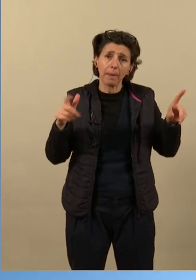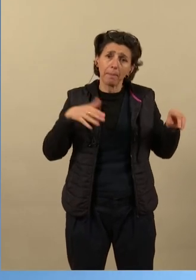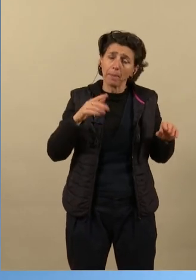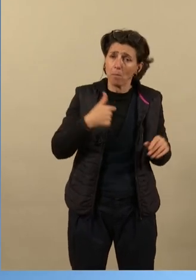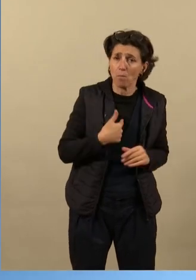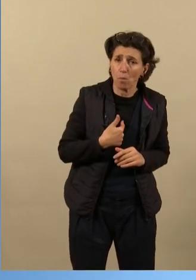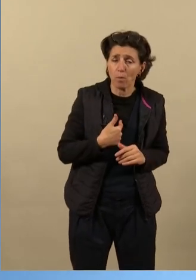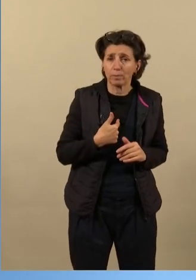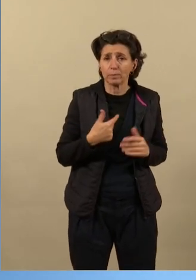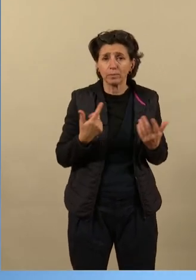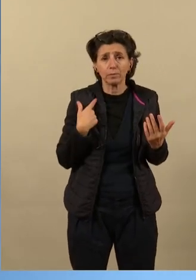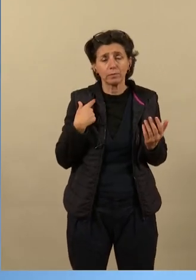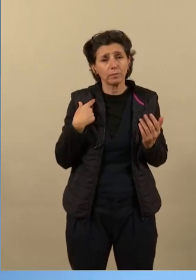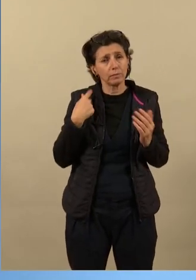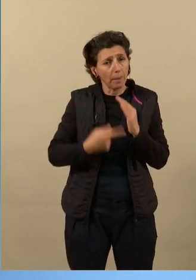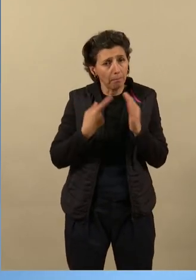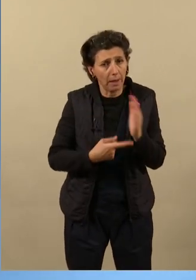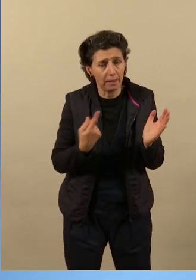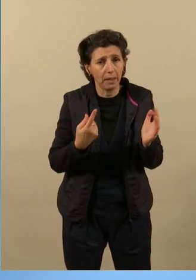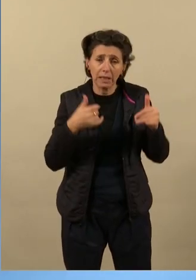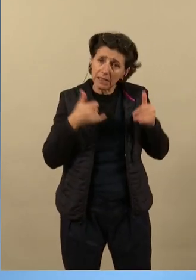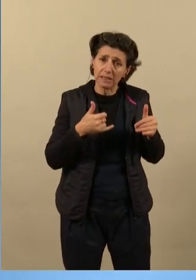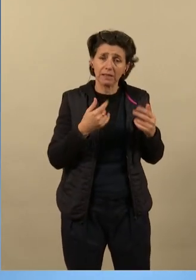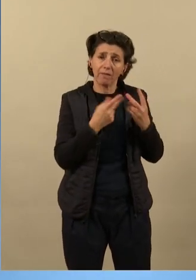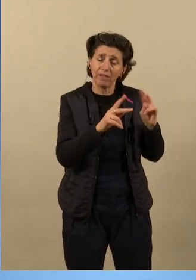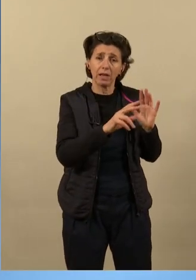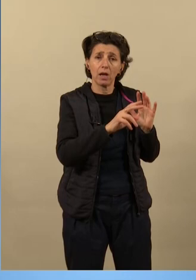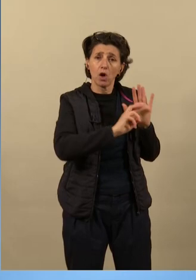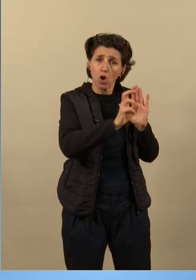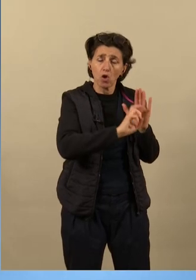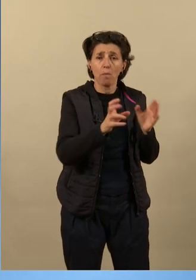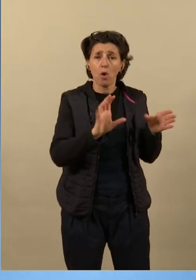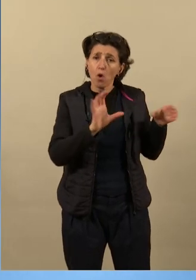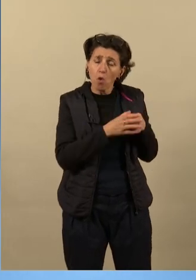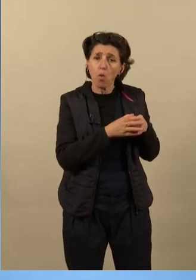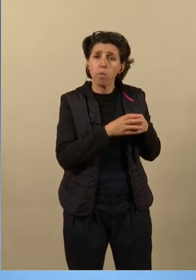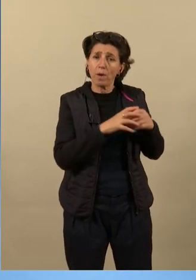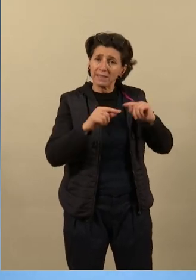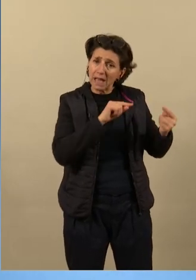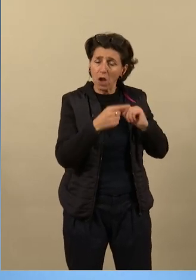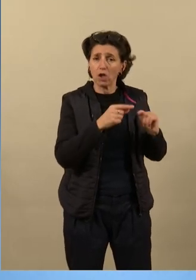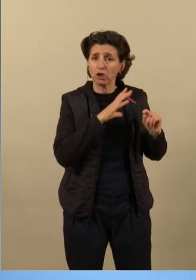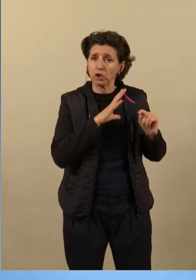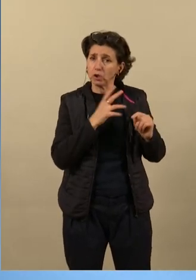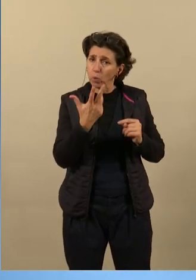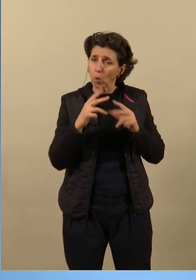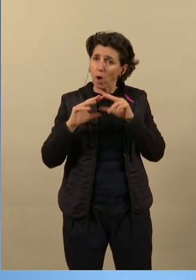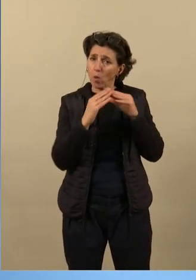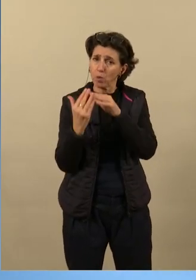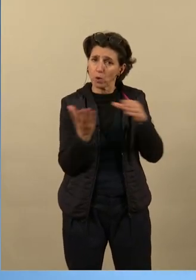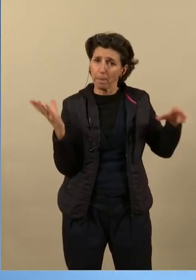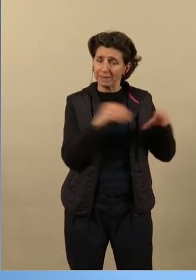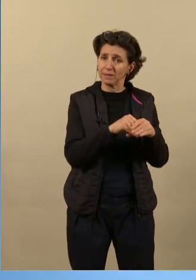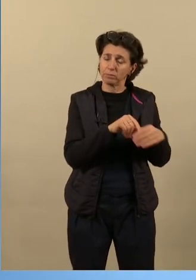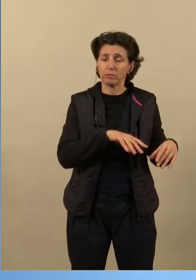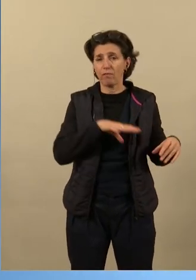et je rappelle qu'à Grenoble il existe un groupe de dialogue auquel il participe donc les trois communautés et on est très fier